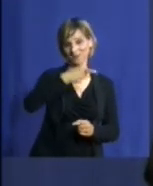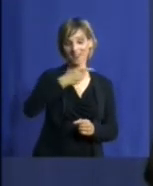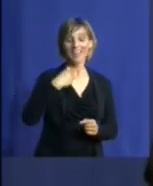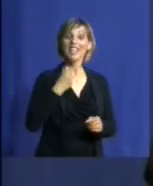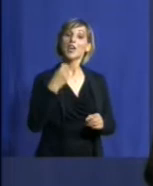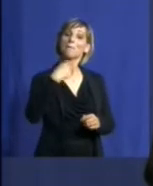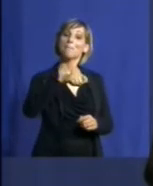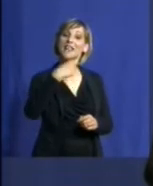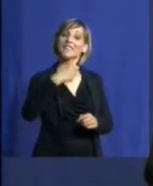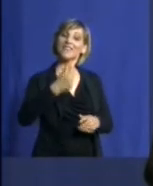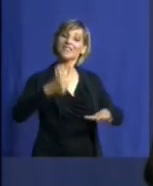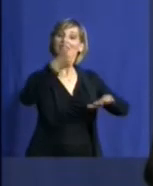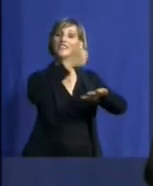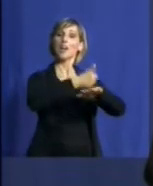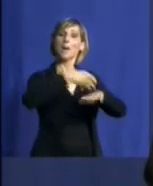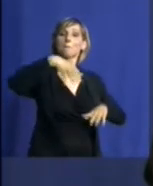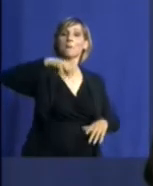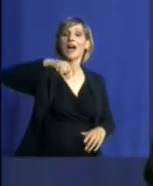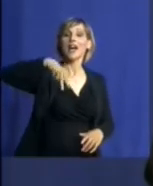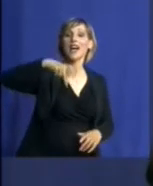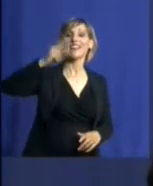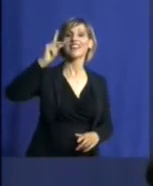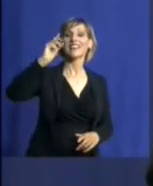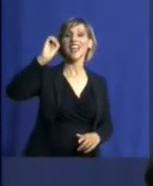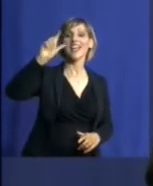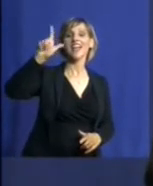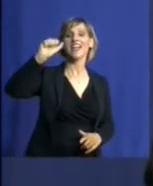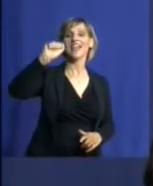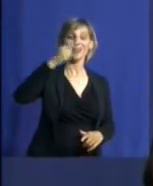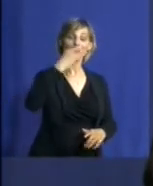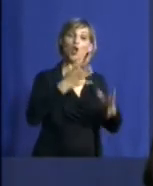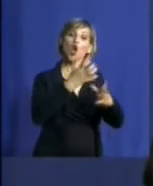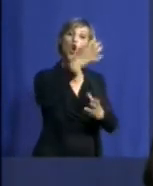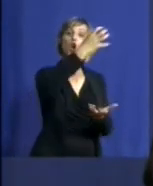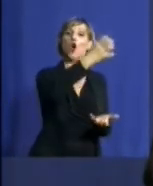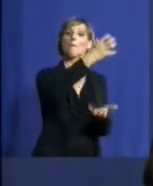presidente Nelson Mandela, e poi tratta appunto della Coppa